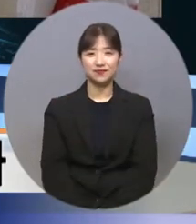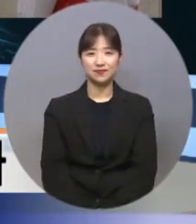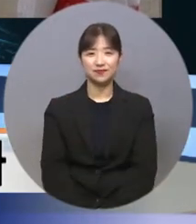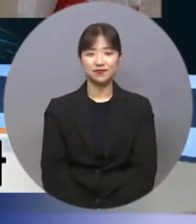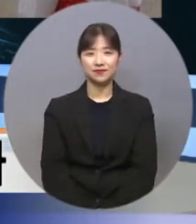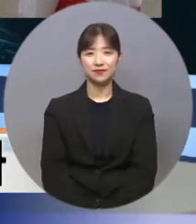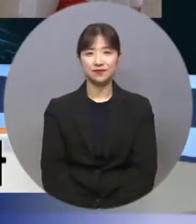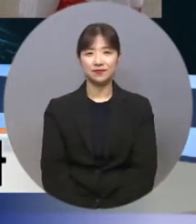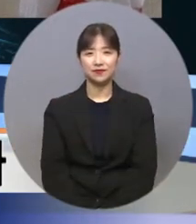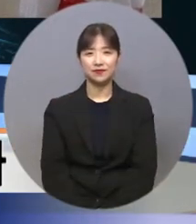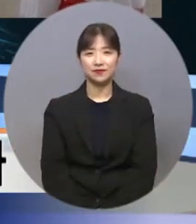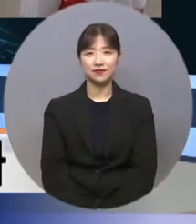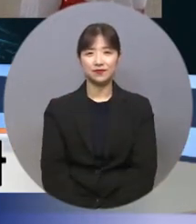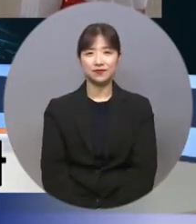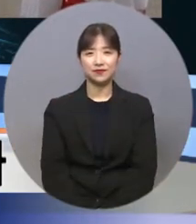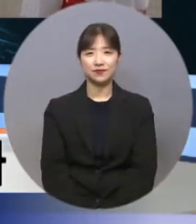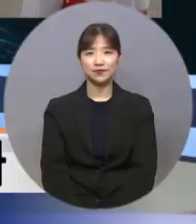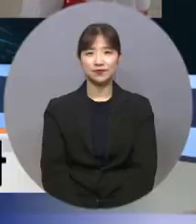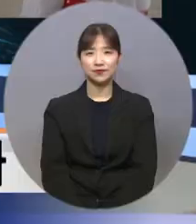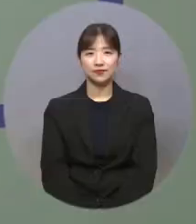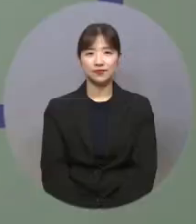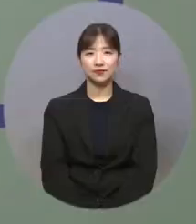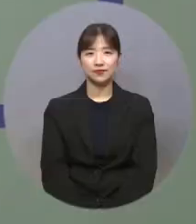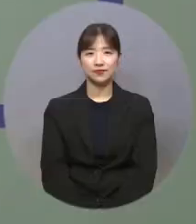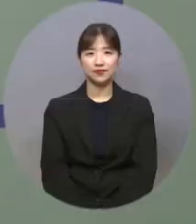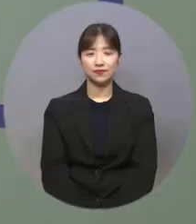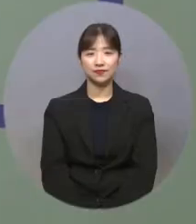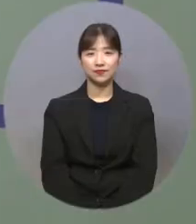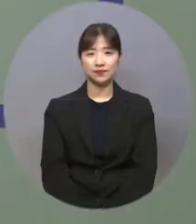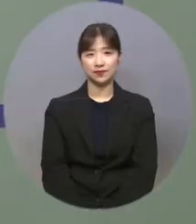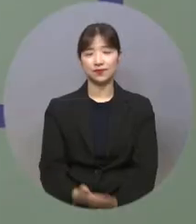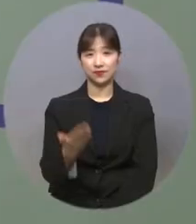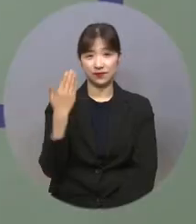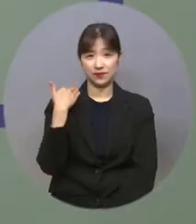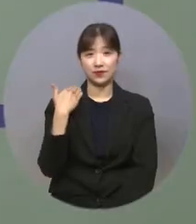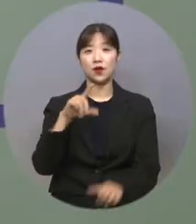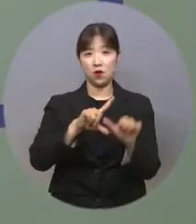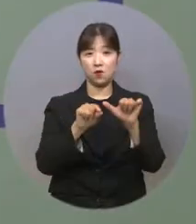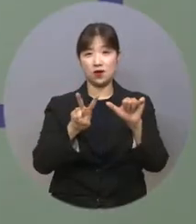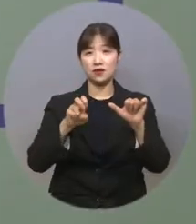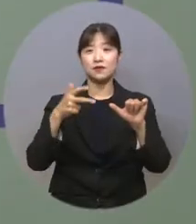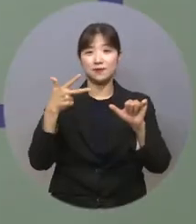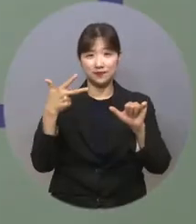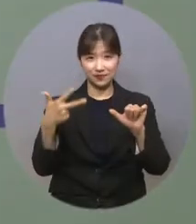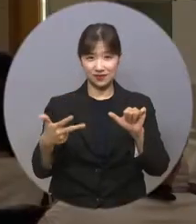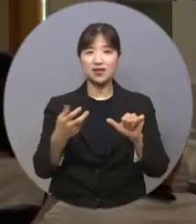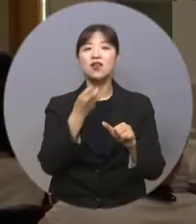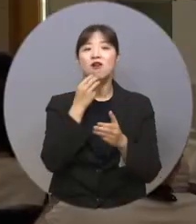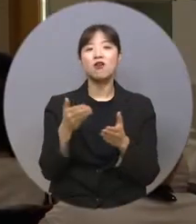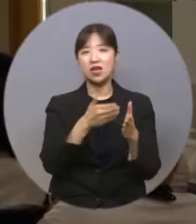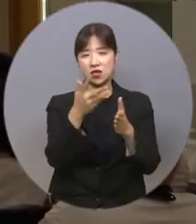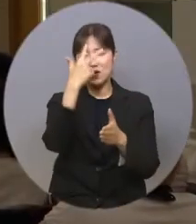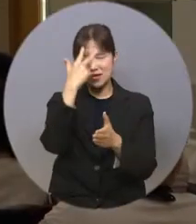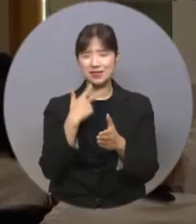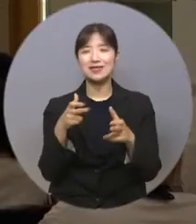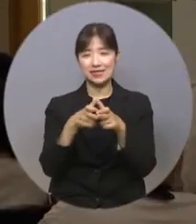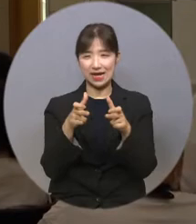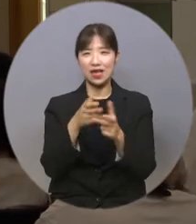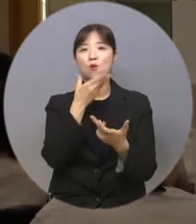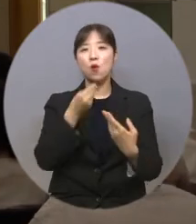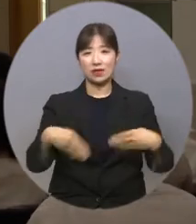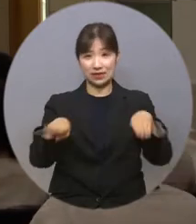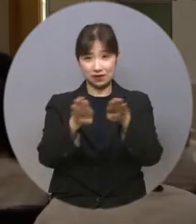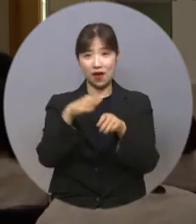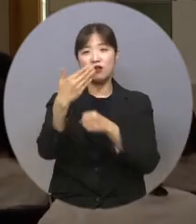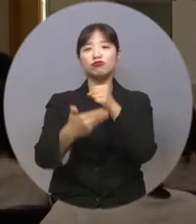정성 기자가 보도합니다 지난 27일 경기도 시각장애인 복지관 은 개관 9주년 기념